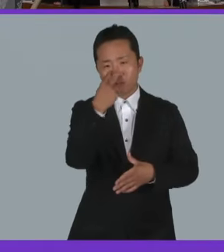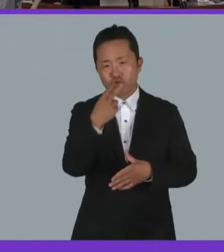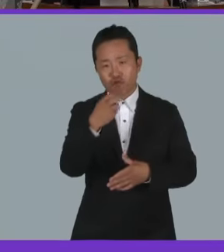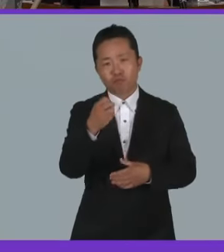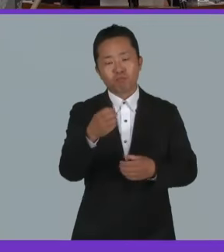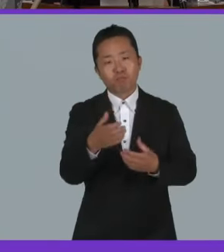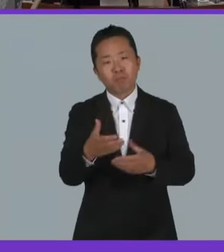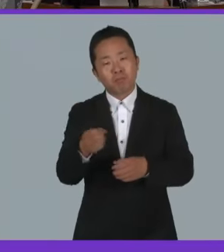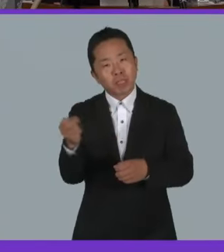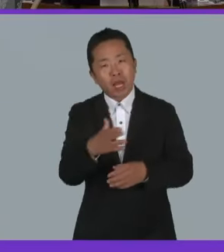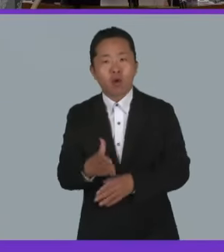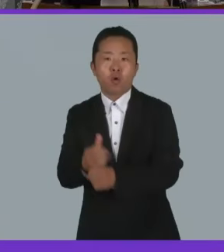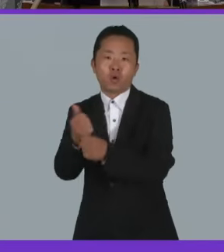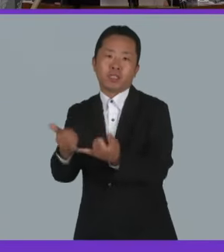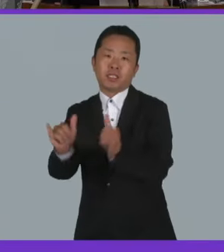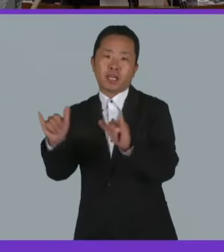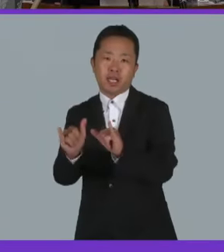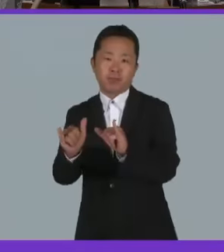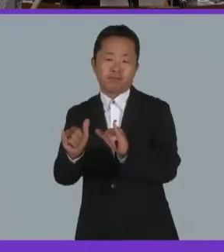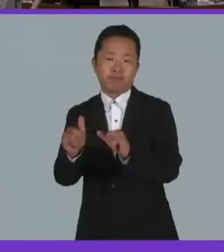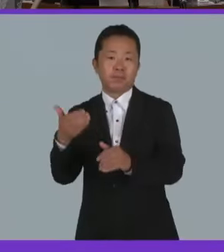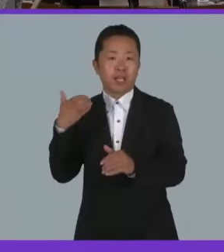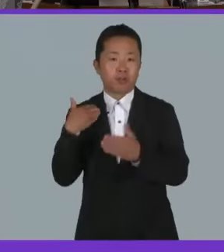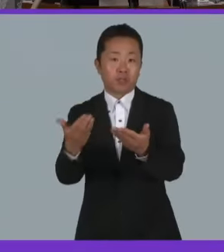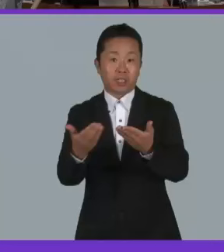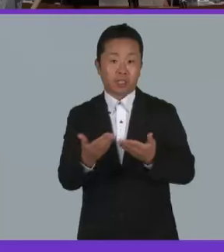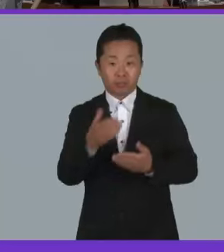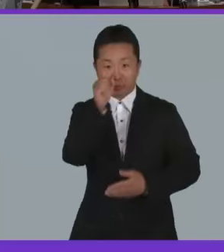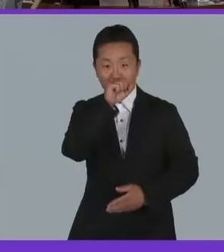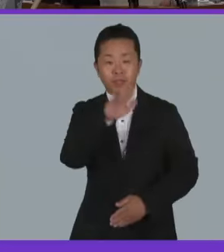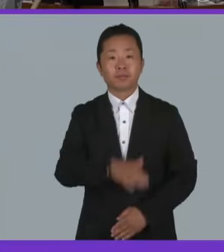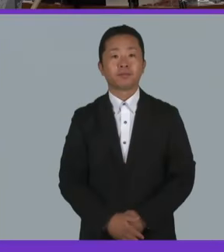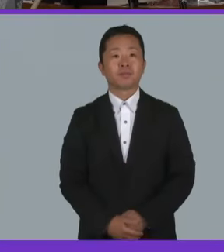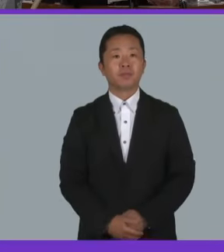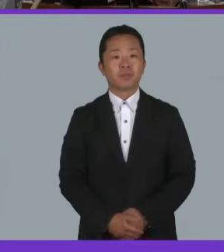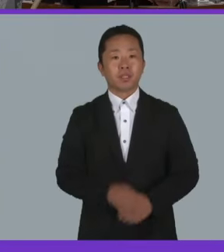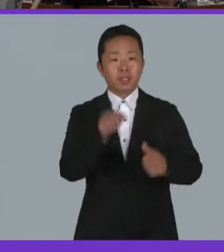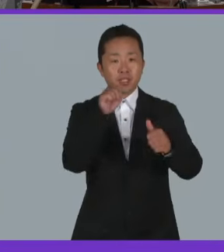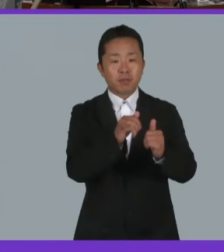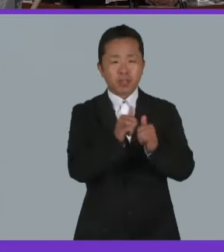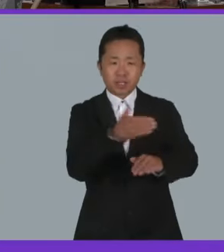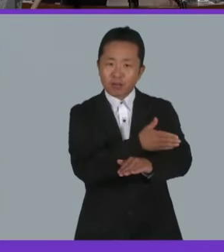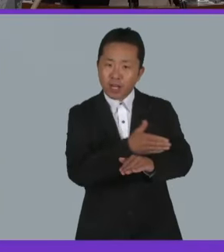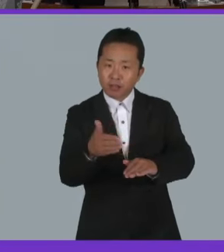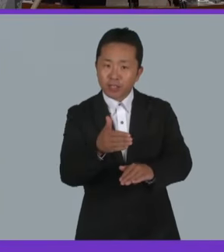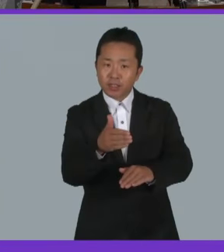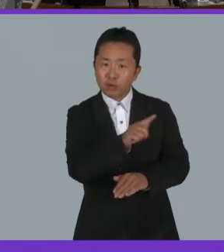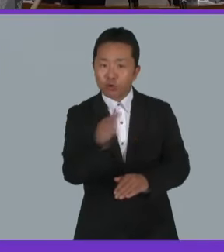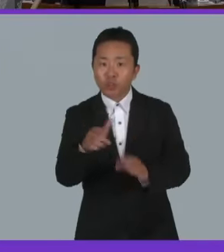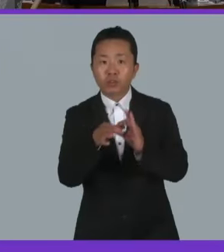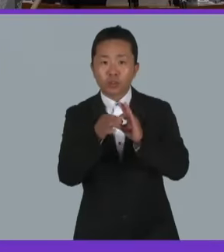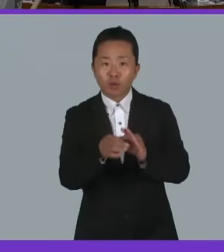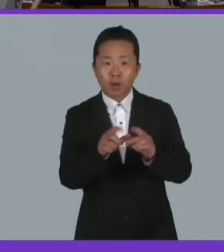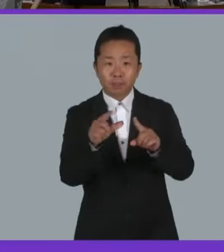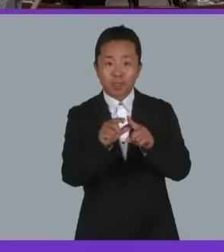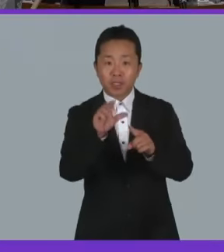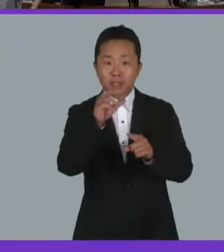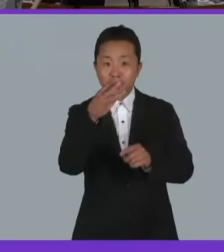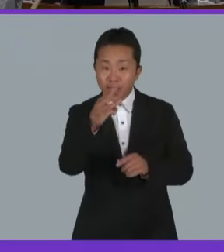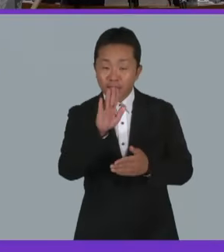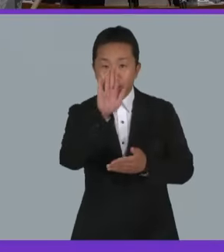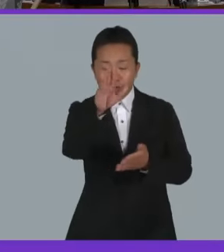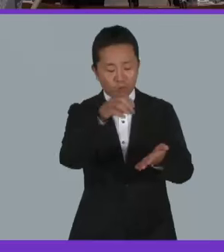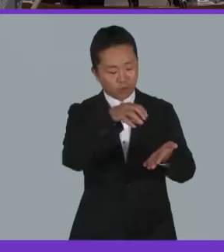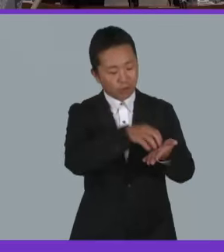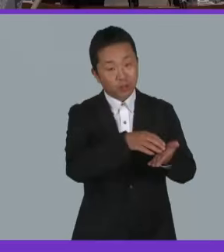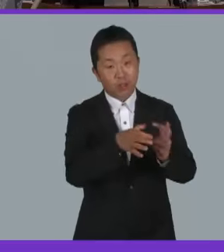方についてご担当いただくことにいたしております。任命者のご略歴等については、3ページ以降に付しております